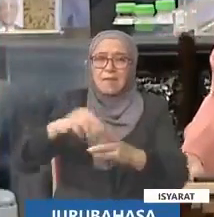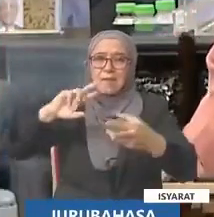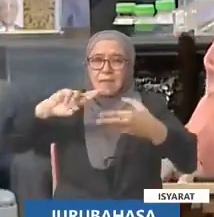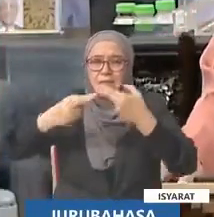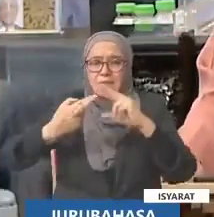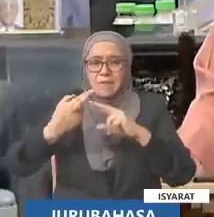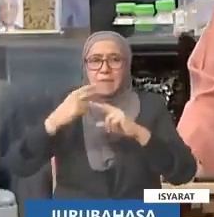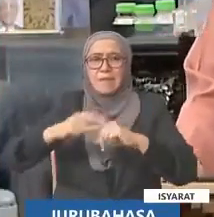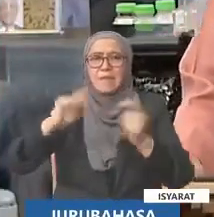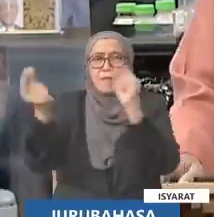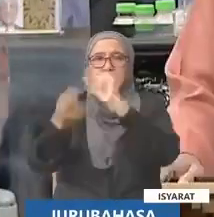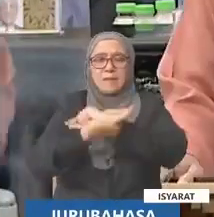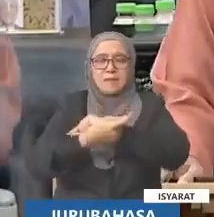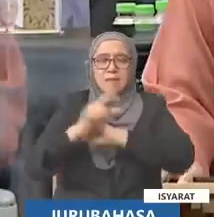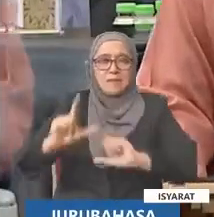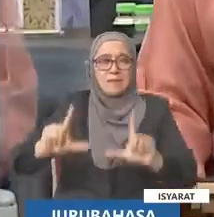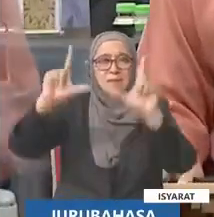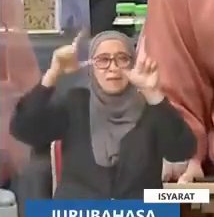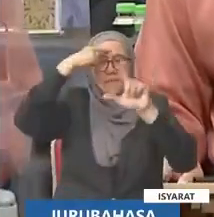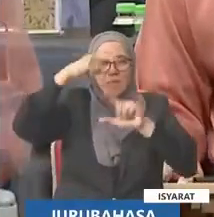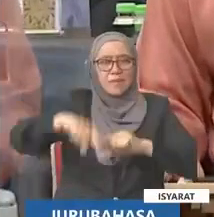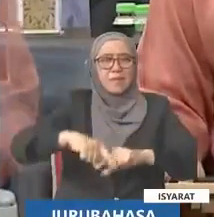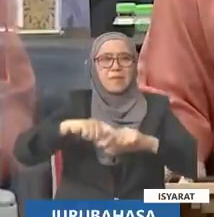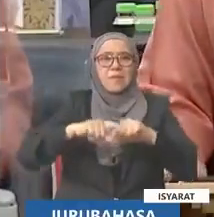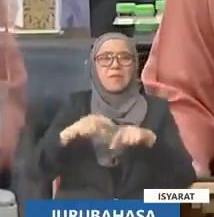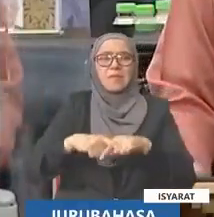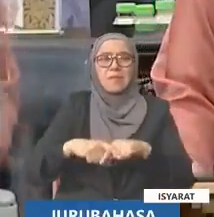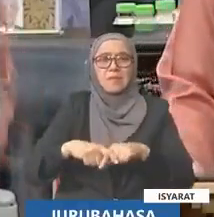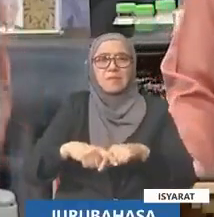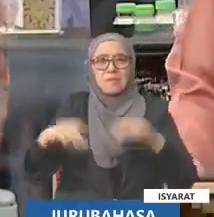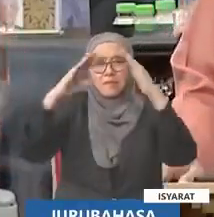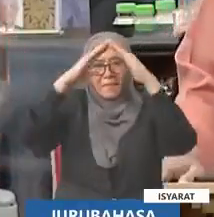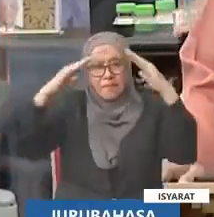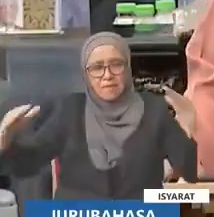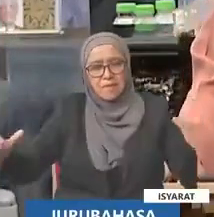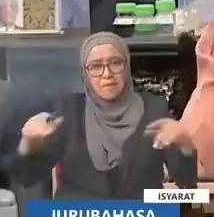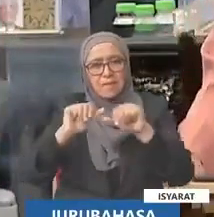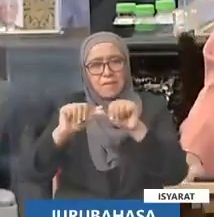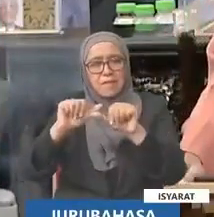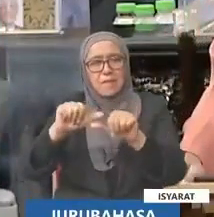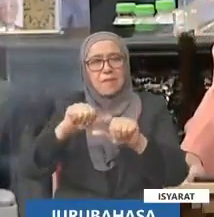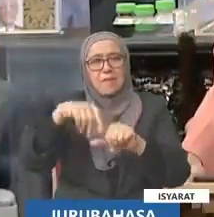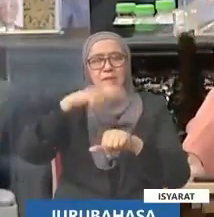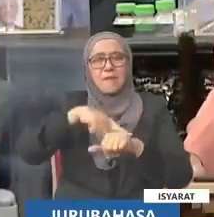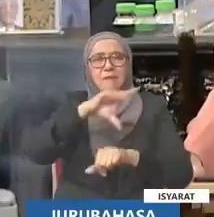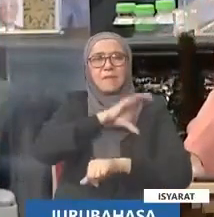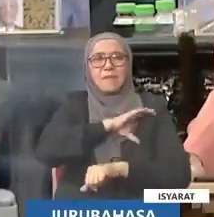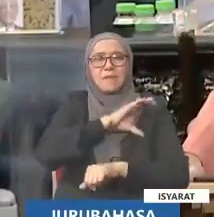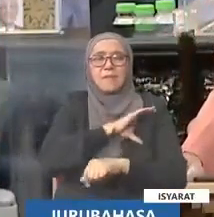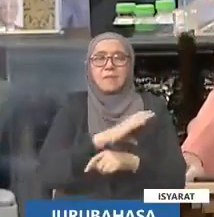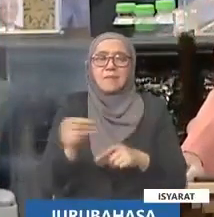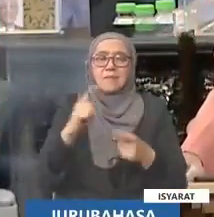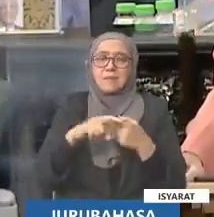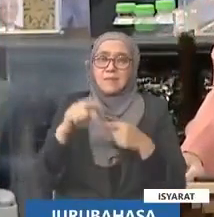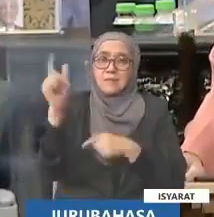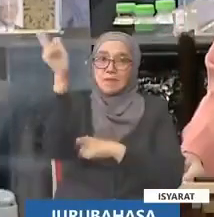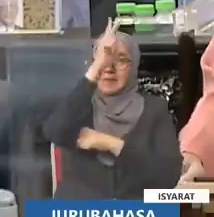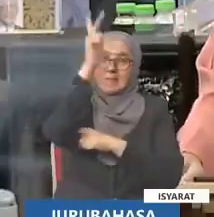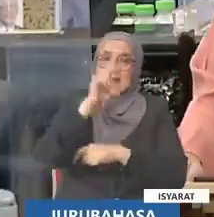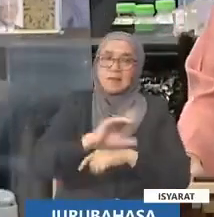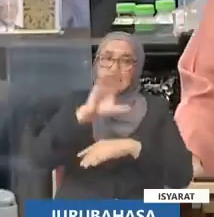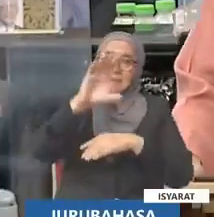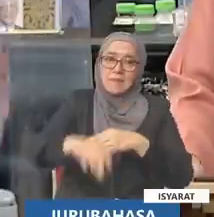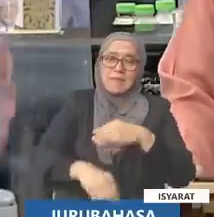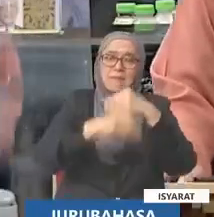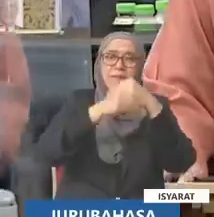serta quarters PDRM. Ke arah memperkukuh kedaulatan negara, kerajaan akan menambah 8 pos